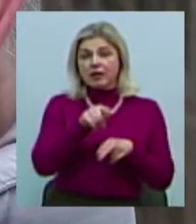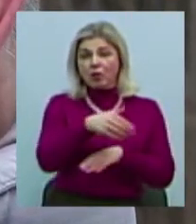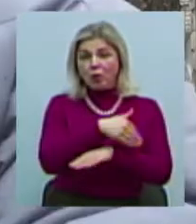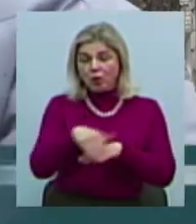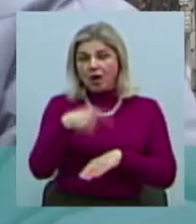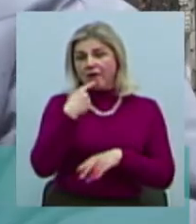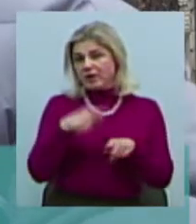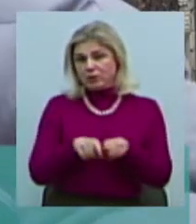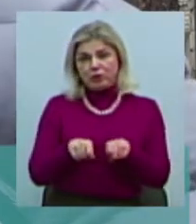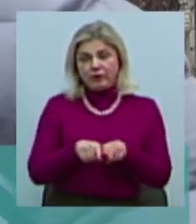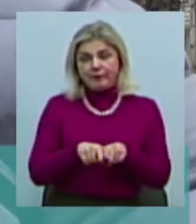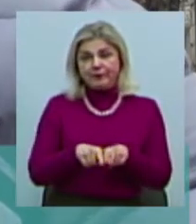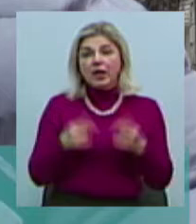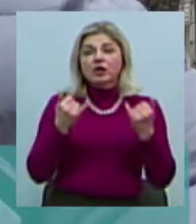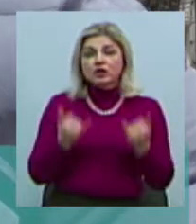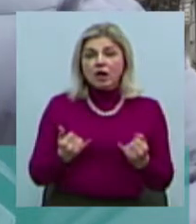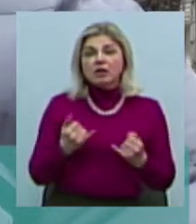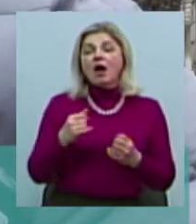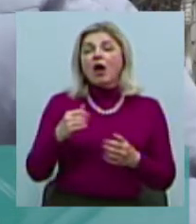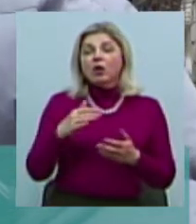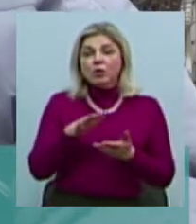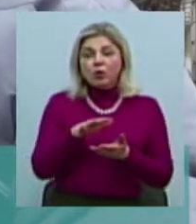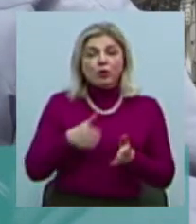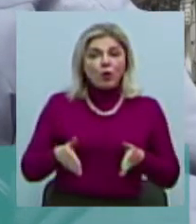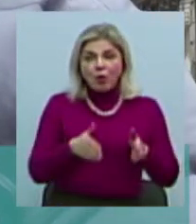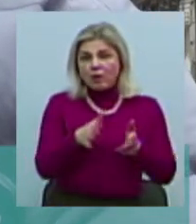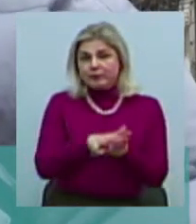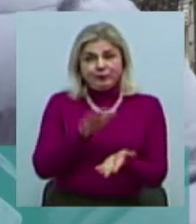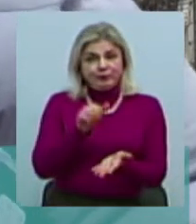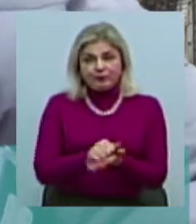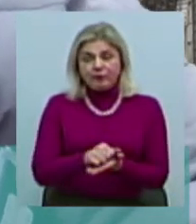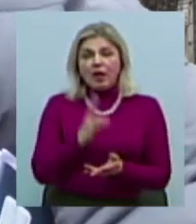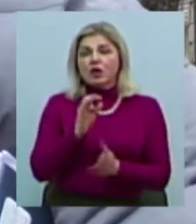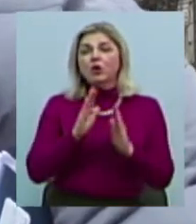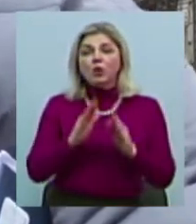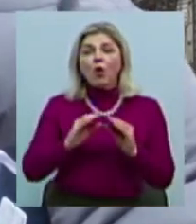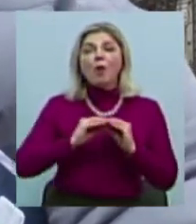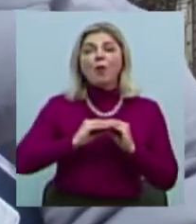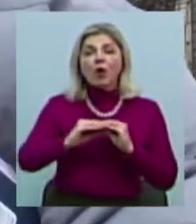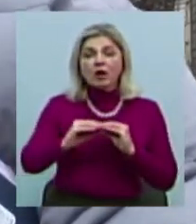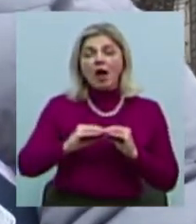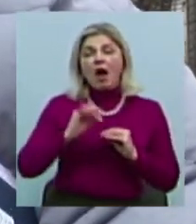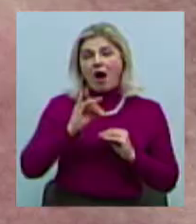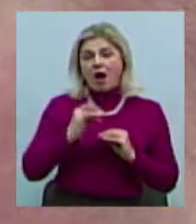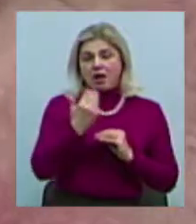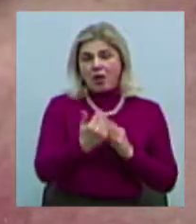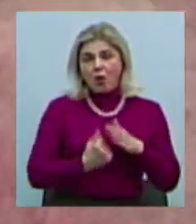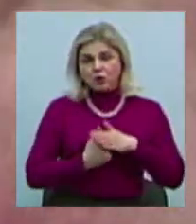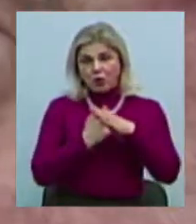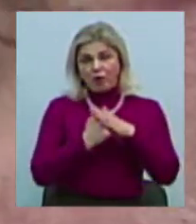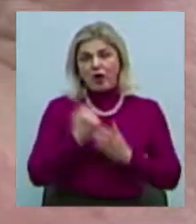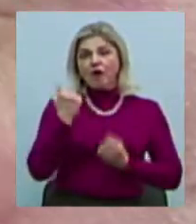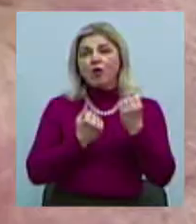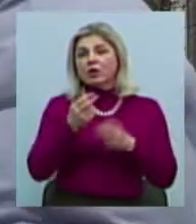саме. На цей момент дорога розбита. Розбите, власне, не тільки покриття дороги, а й її основа. Водії